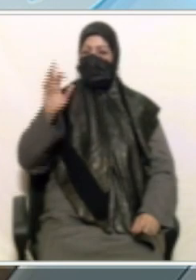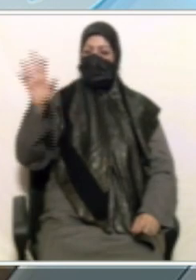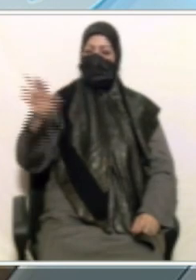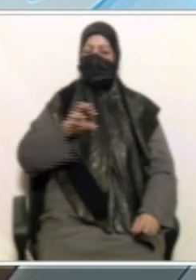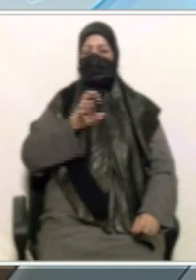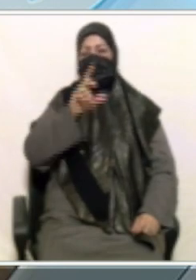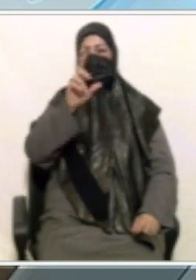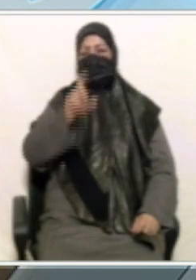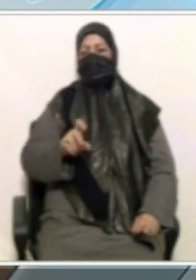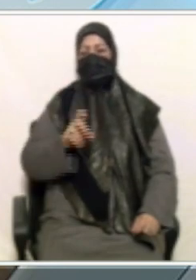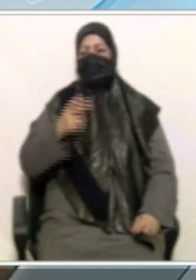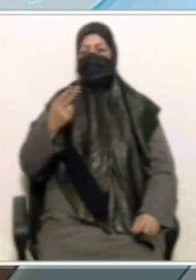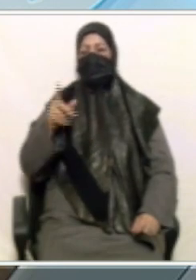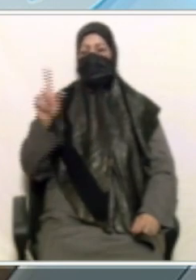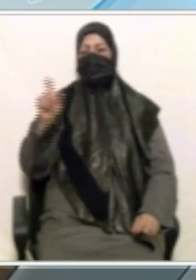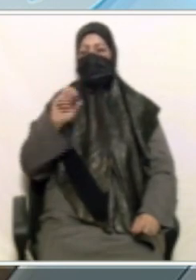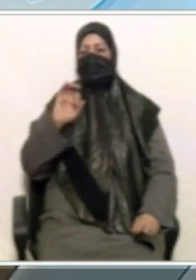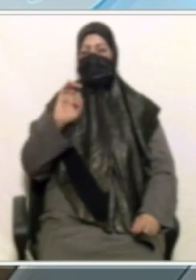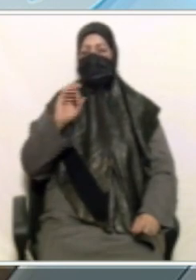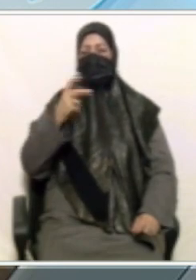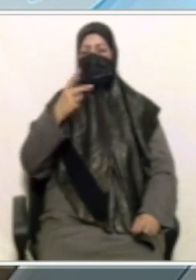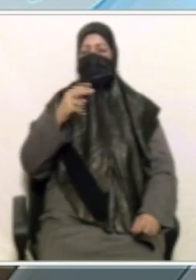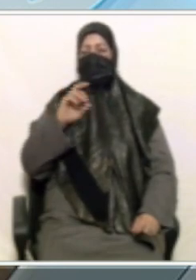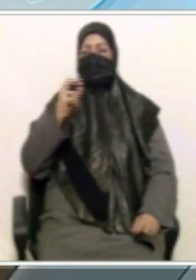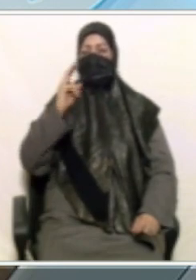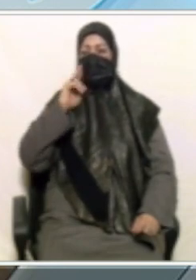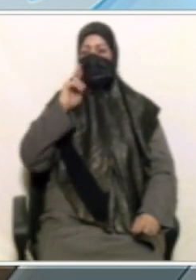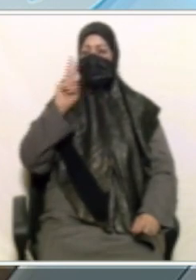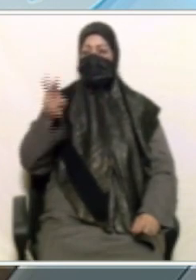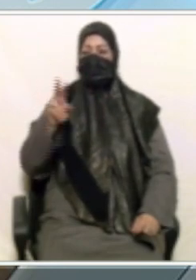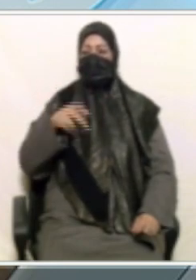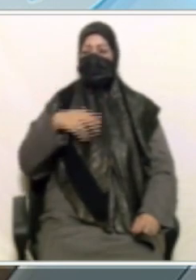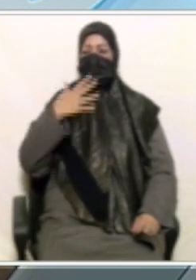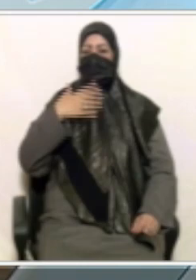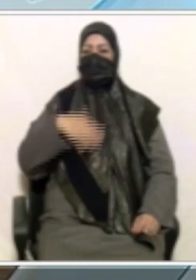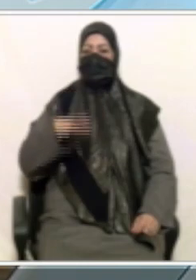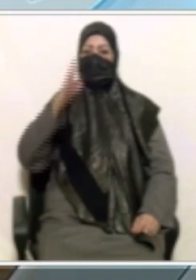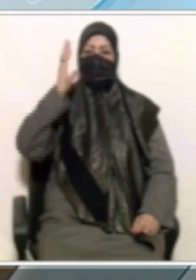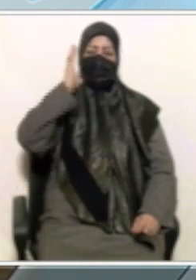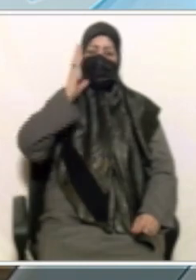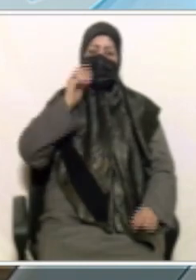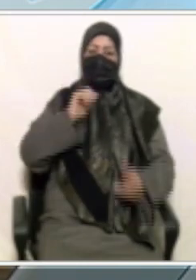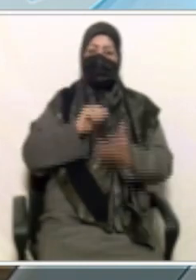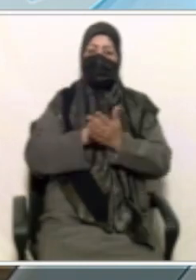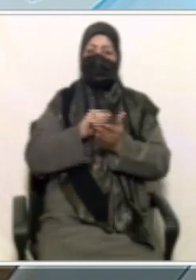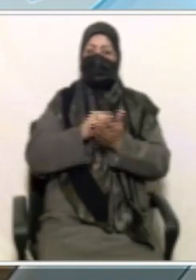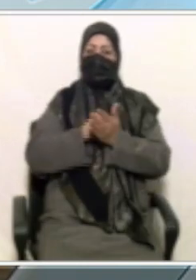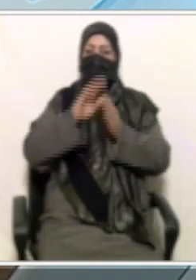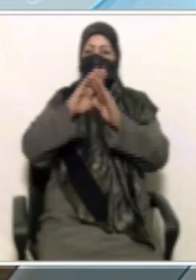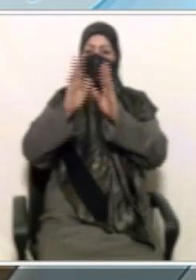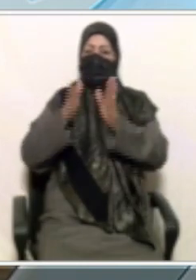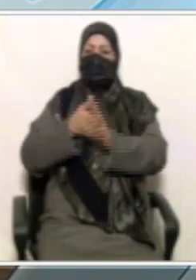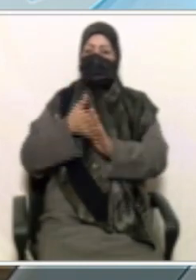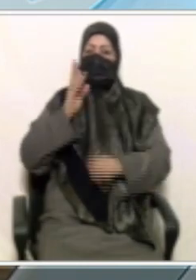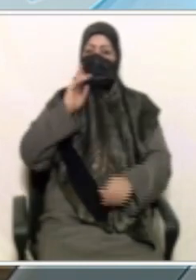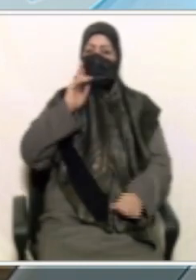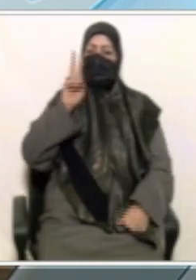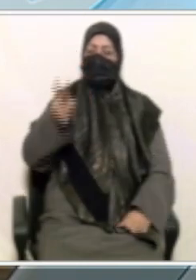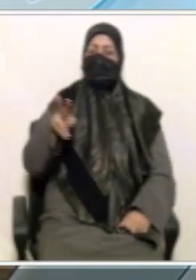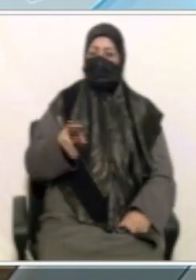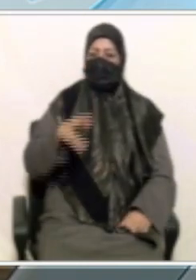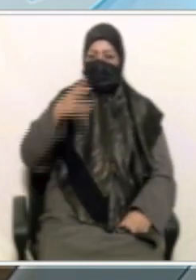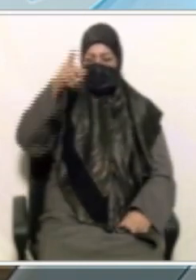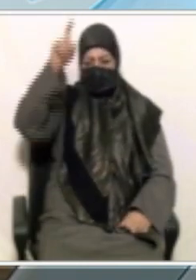مر على غلامه نافع وهو يصلي في حجرته، مر عليه وهو يصلي حاسنا رأسه، معلش شيء على